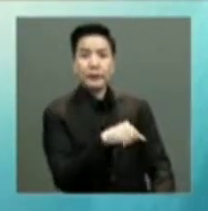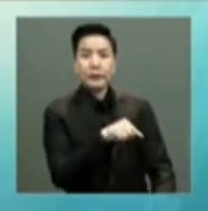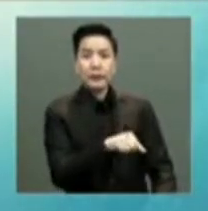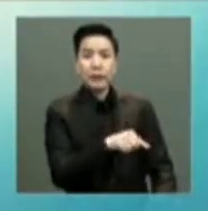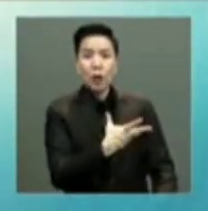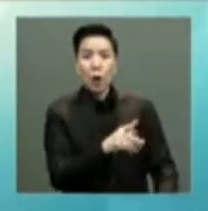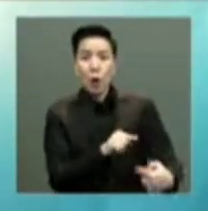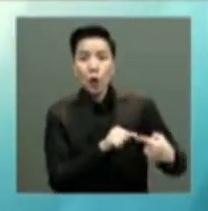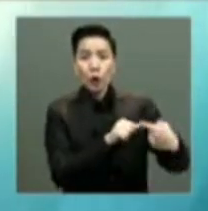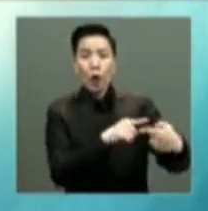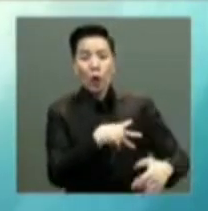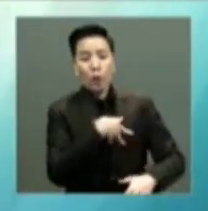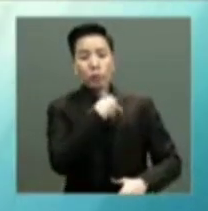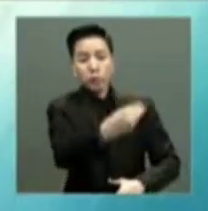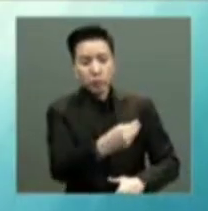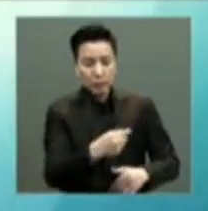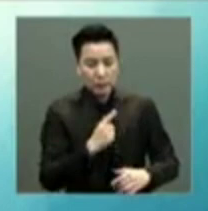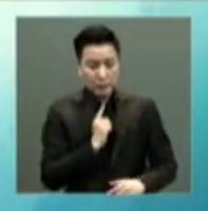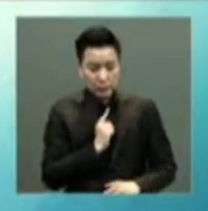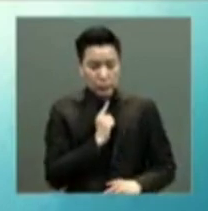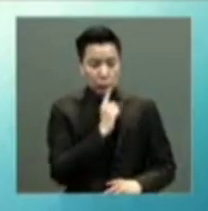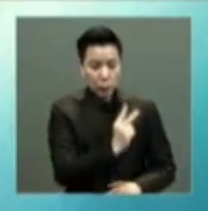ตัวท่านเองอาจจะกลับมาท่านอาจจะแข็งแรงไม่มีอาการแต่คนที่บ้านท่านก็อาจจะติดเชื้อแล้วคนที่บ้านท่านติดเชื้อก็ยังไปติดเชื้อให้คนอื่น3